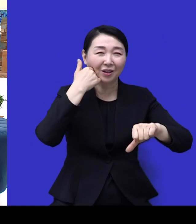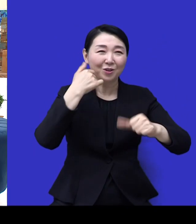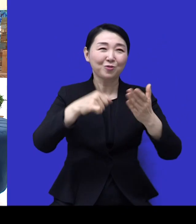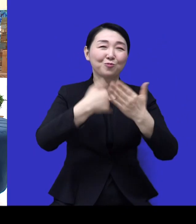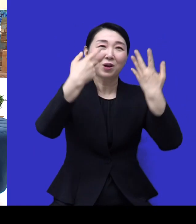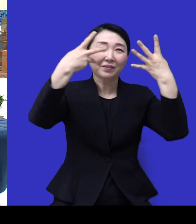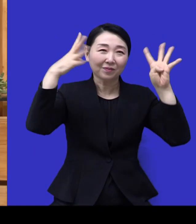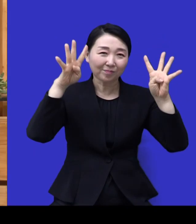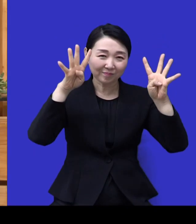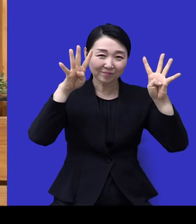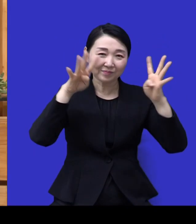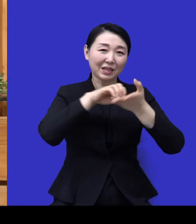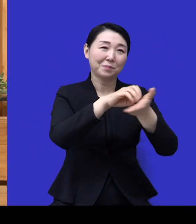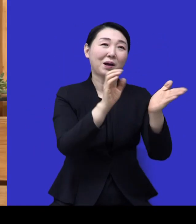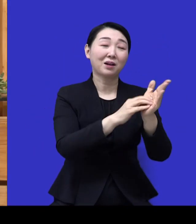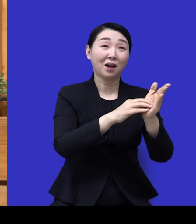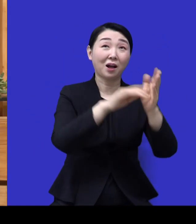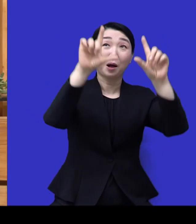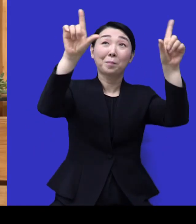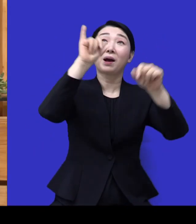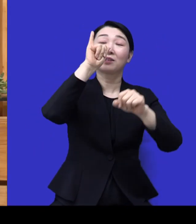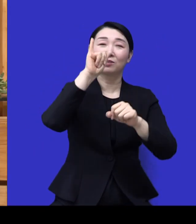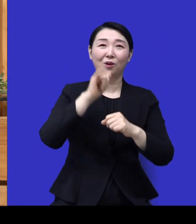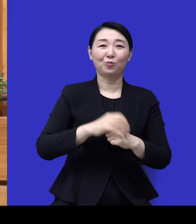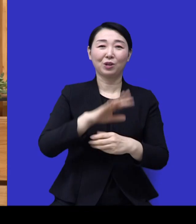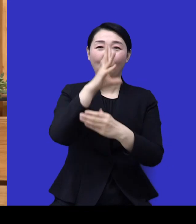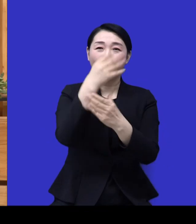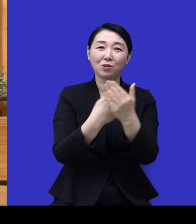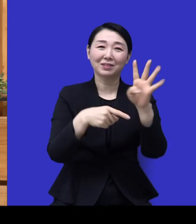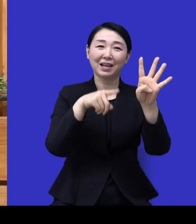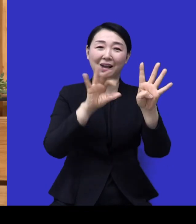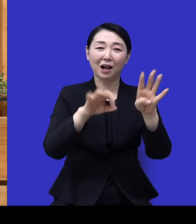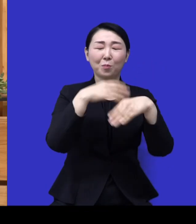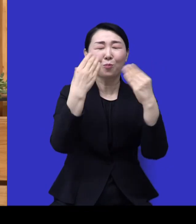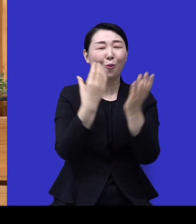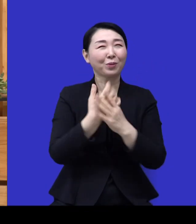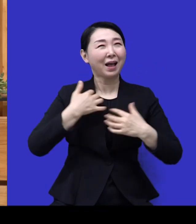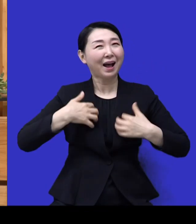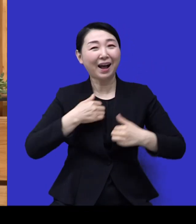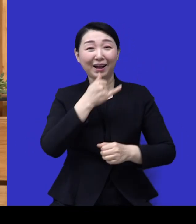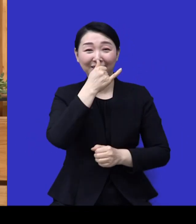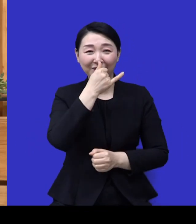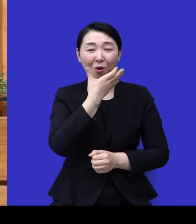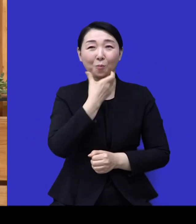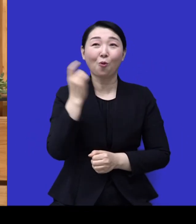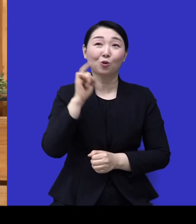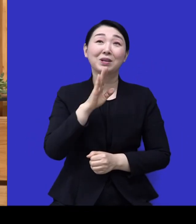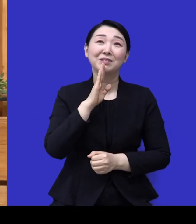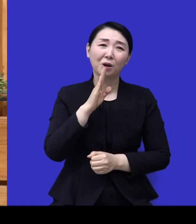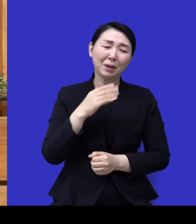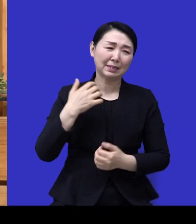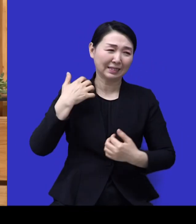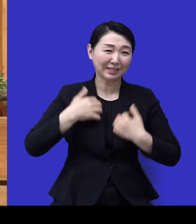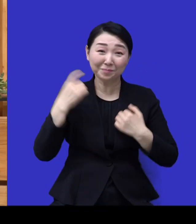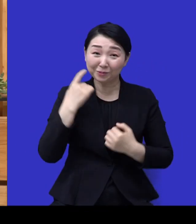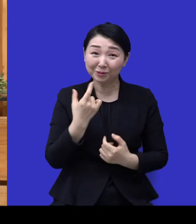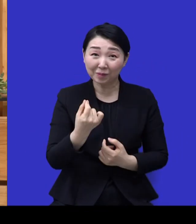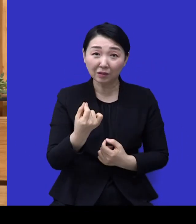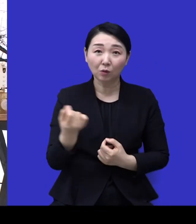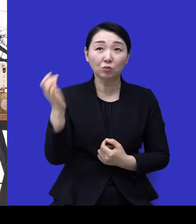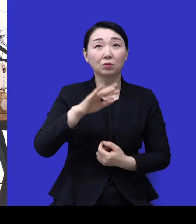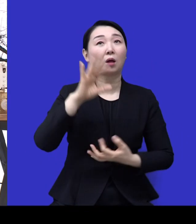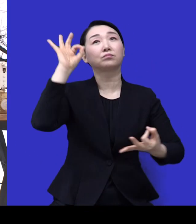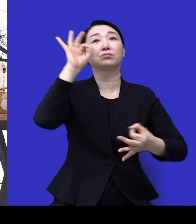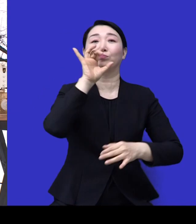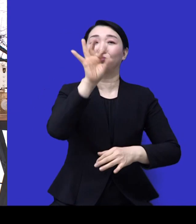막 플래카드 붙이고 우리 월드컵 4강 갔을 때 얼마나 기뻐서 우리가 날뛰었어요. 복음이 정말 기쁜 우리에게 소식이라면 우린 가만히 있을